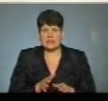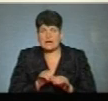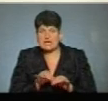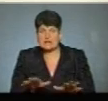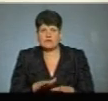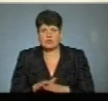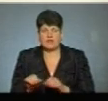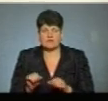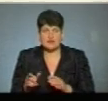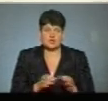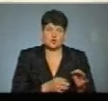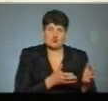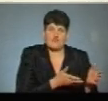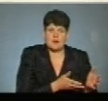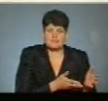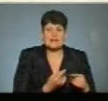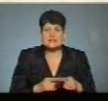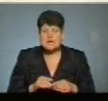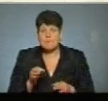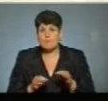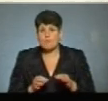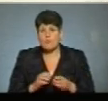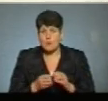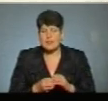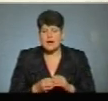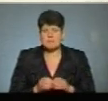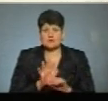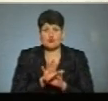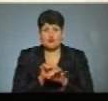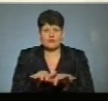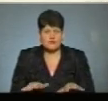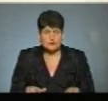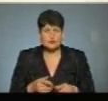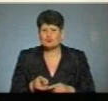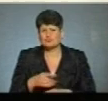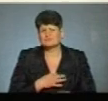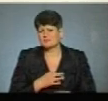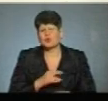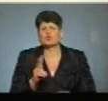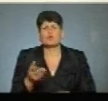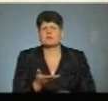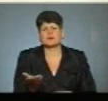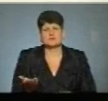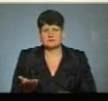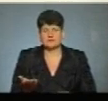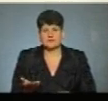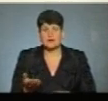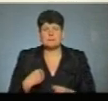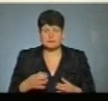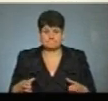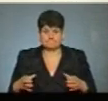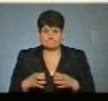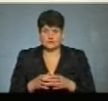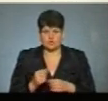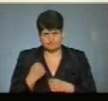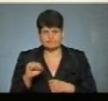самоврядування, чи я працівник гілки виконавчої влади, чи судової. Ця проблема, тобто коронавірус 19, йому все рівно хто ми. Правильно? Тому